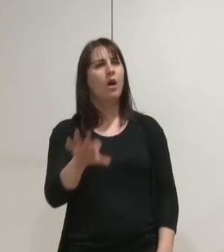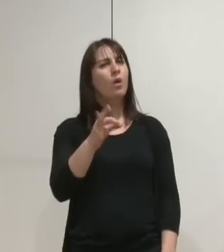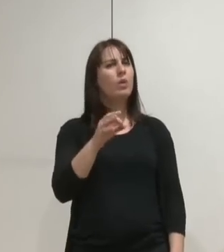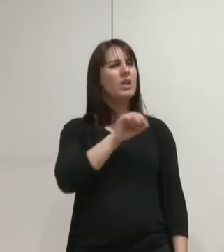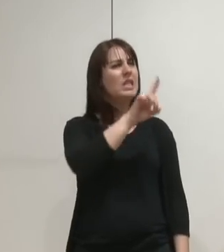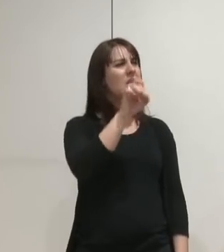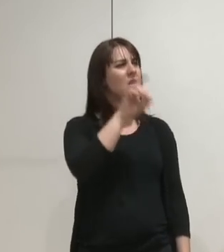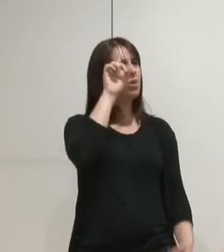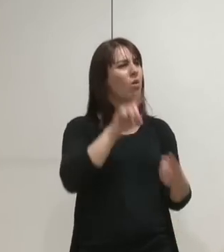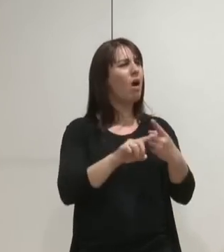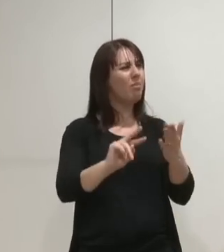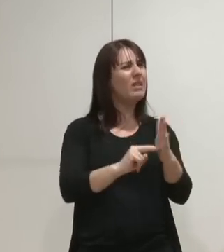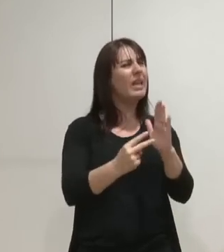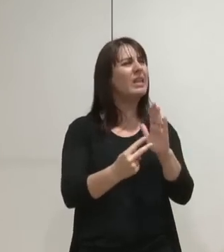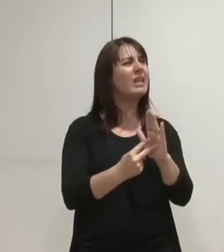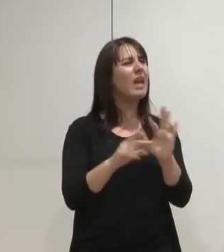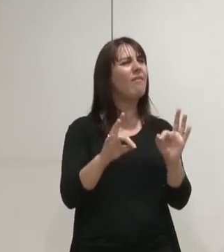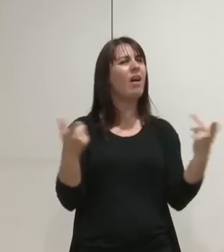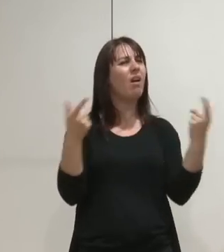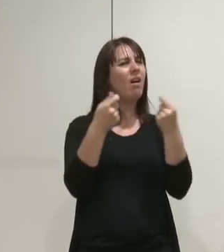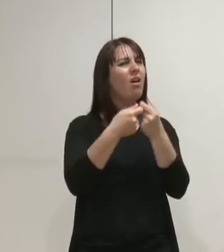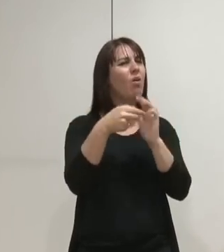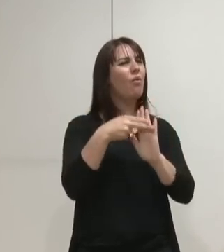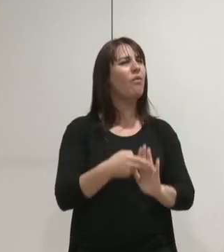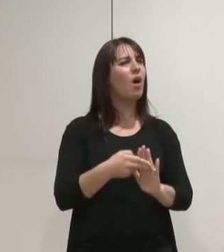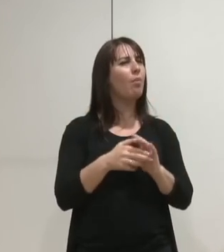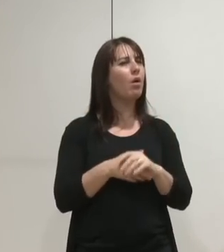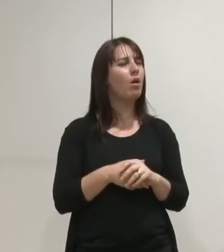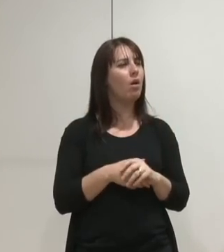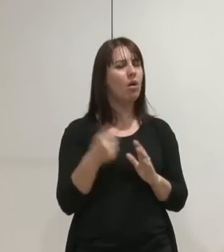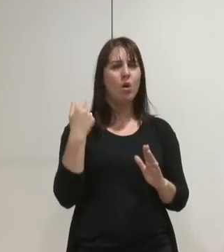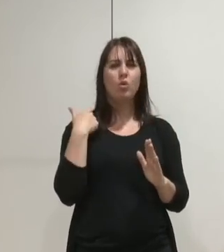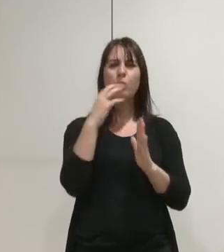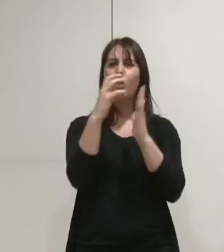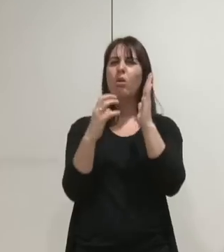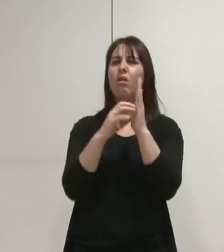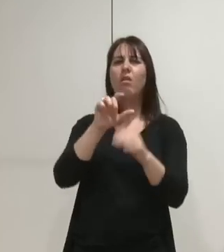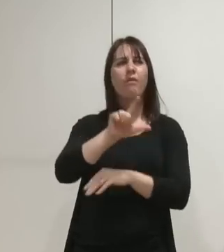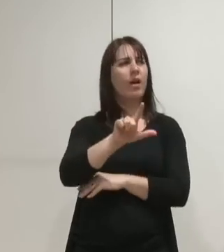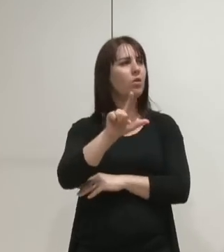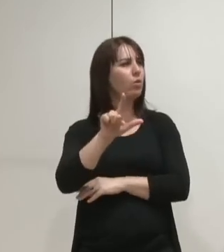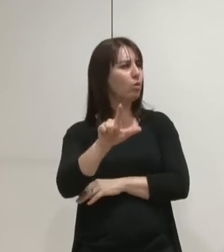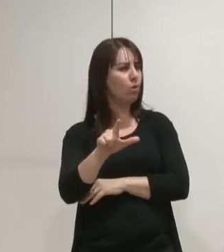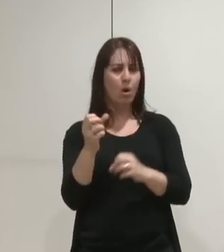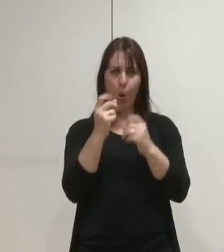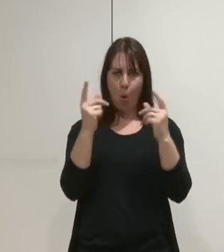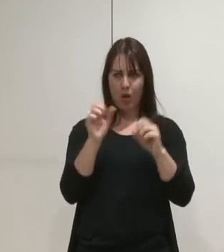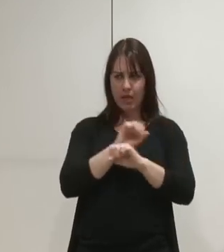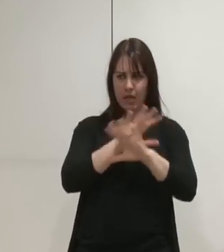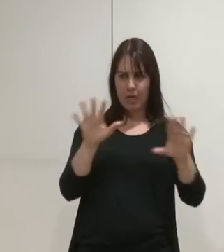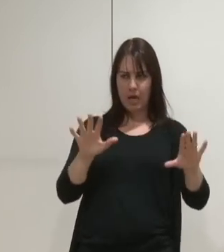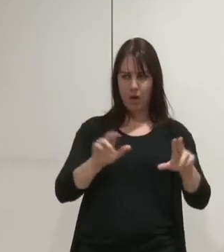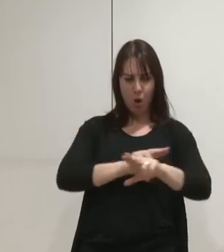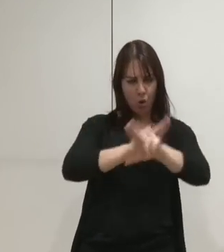et de conformité c'està-dire que dans cette délibération 22 je distingue bien la convention du domaine